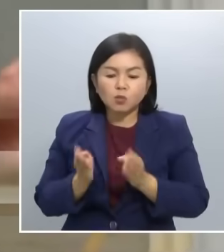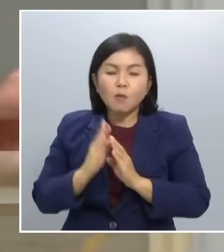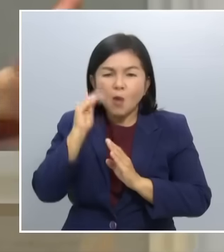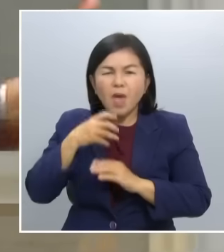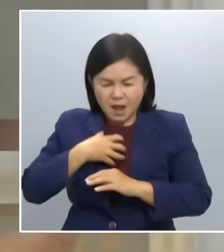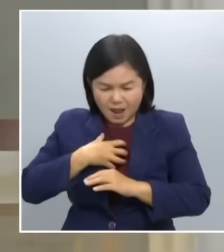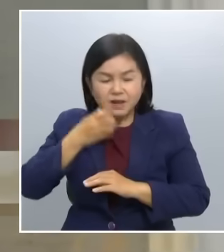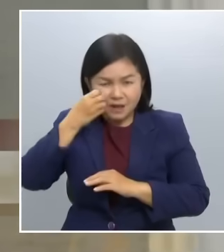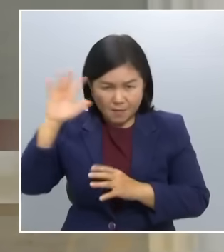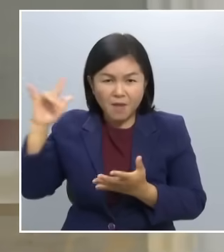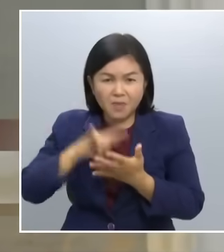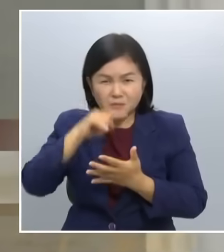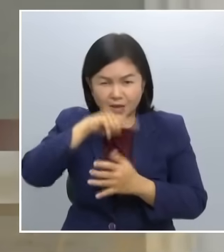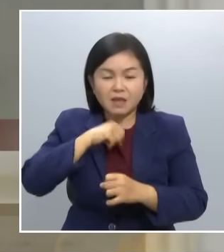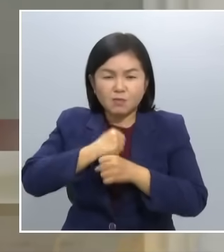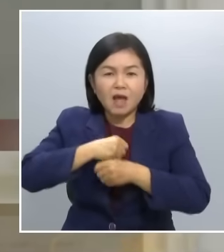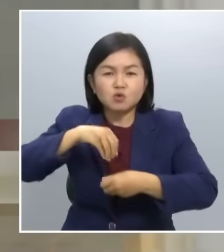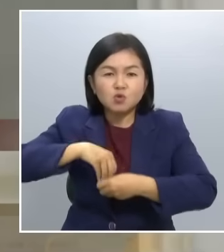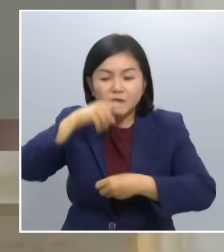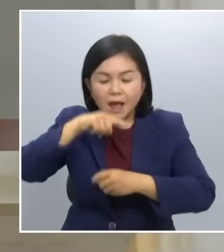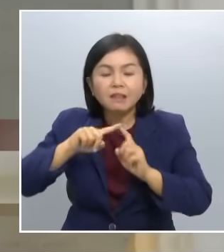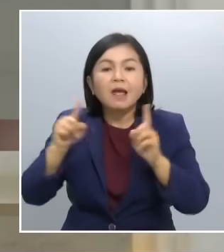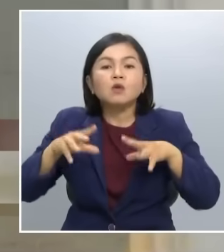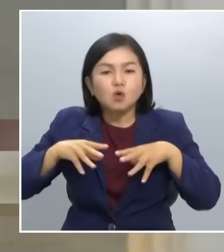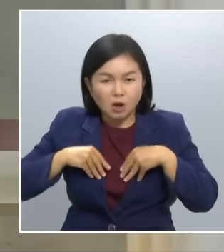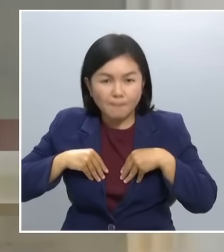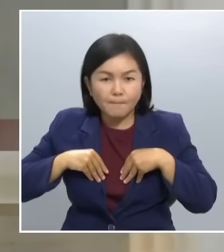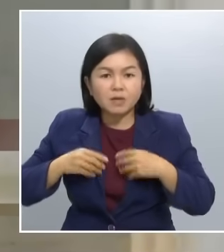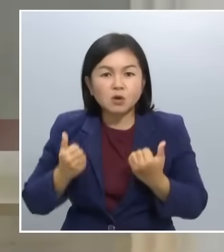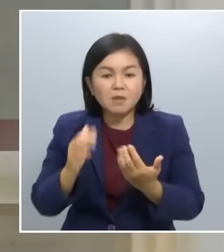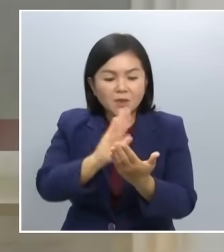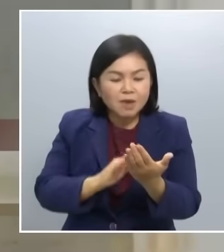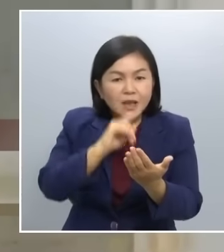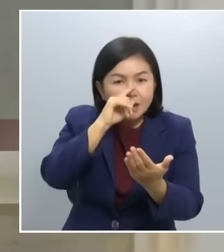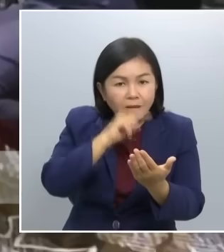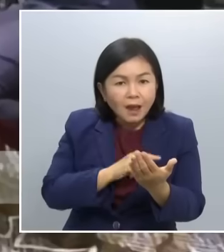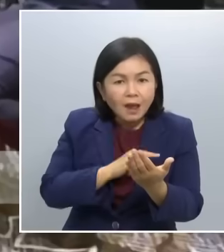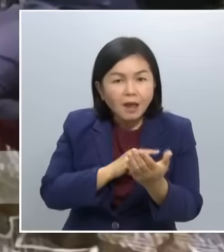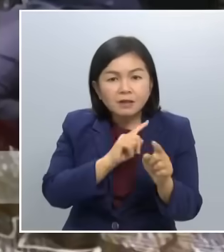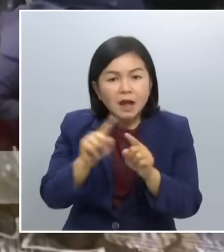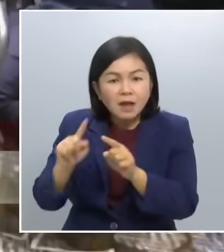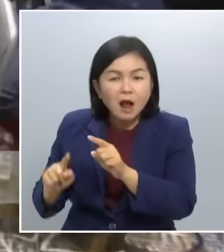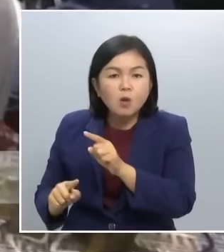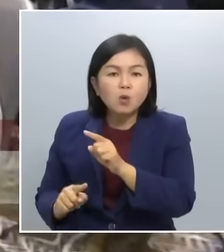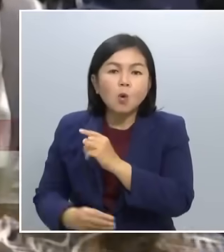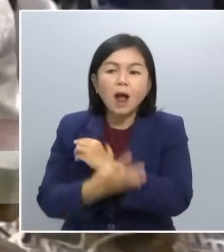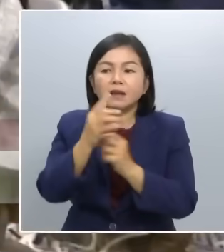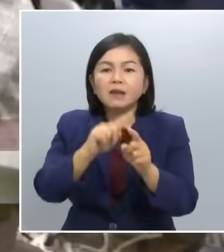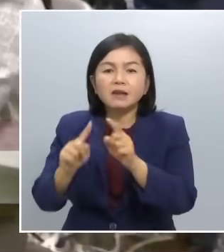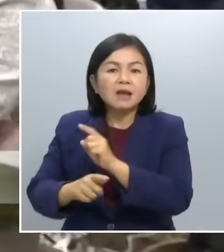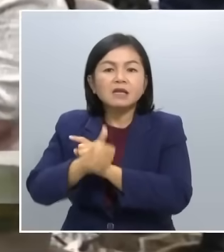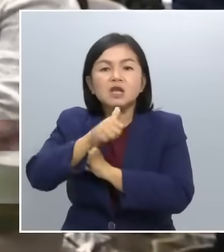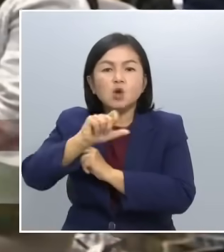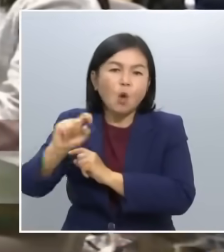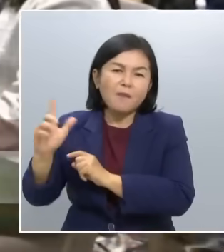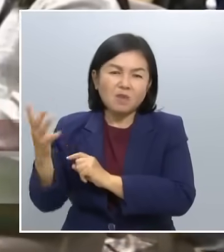ลับไปใช้ชีวิตที่เมืองไทยแต่ต้องยอมรับโดยตรงว่าประเทศไทยไม่มีข้อเสนอที่ดีกว่า ขณะเดียวกันก็ยังบ